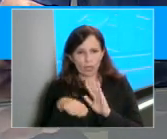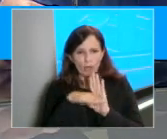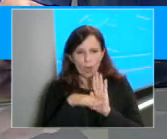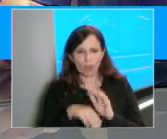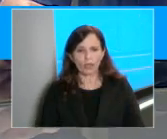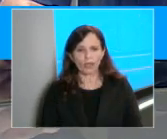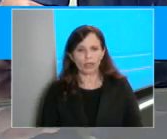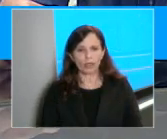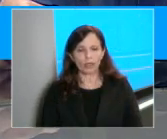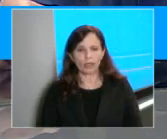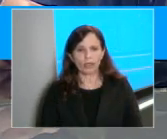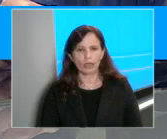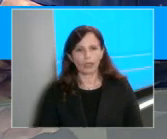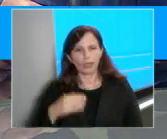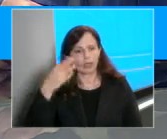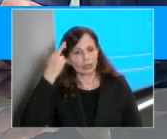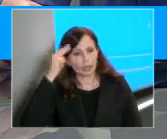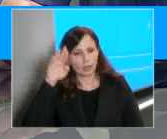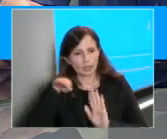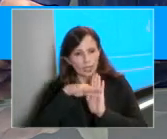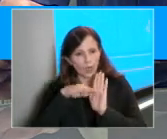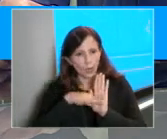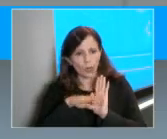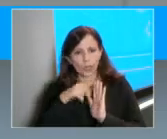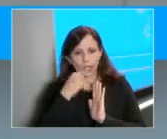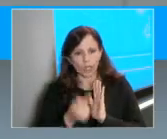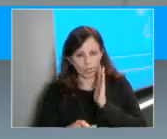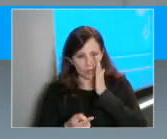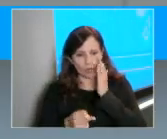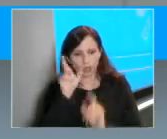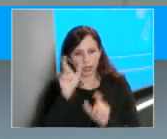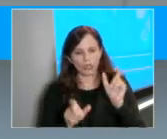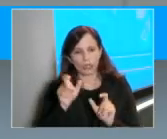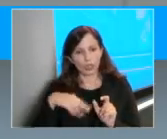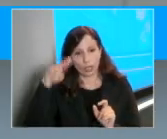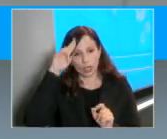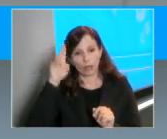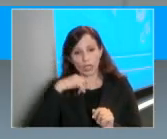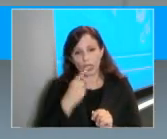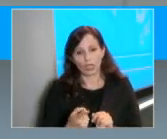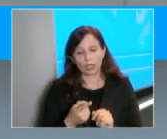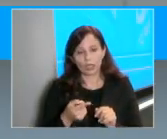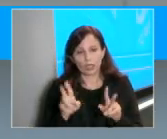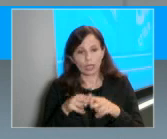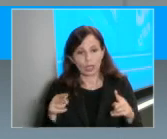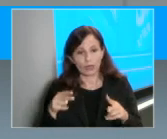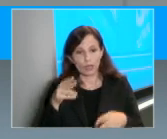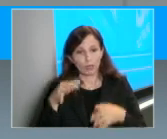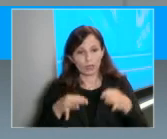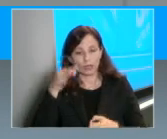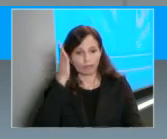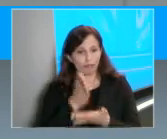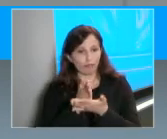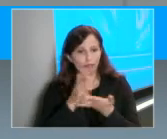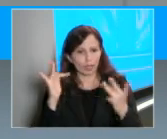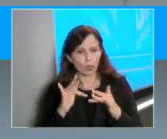עם זה? אז אתה הולך עם זה לבגץ, ואז יגידו אנשי ליכוד, אנשי בלוק הימין כולם, שלא יכול להיות שבית משפט פוסק